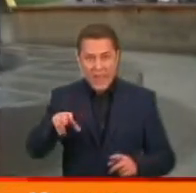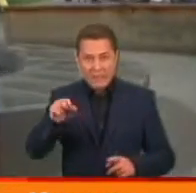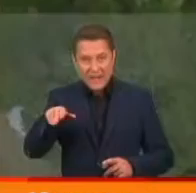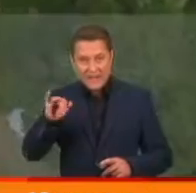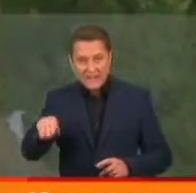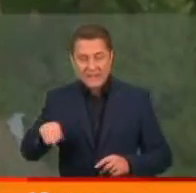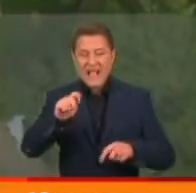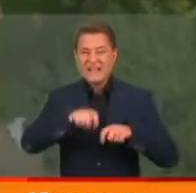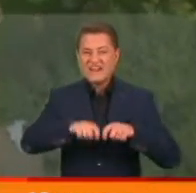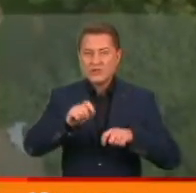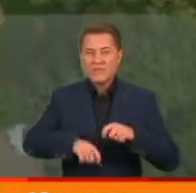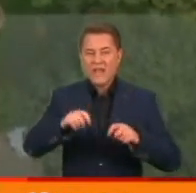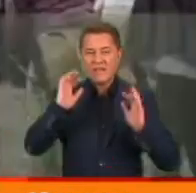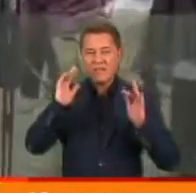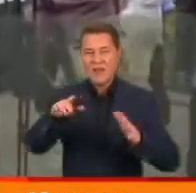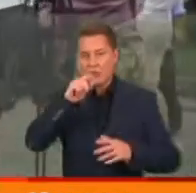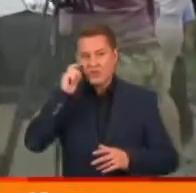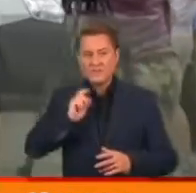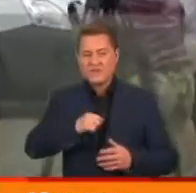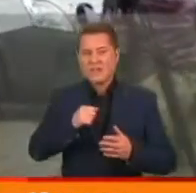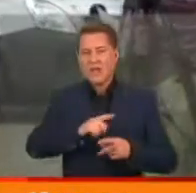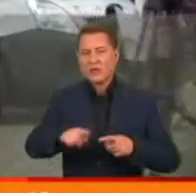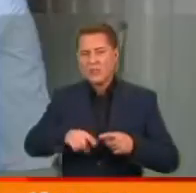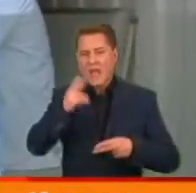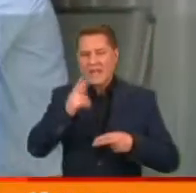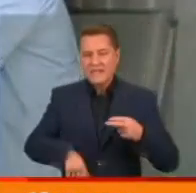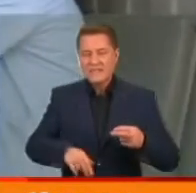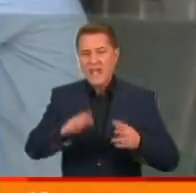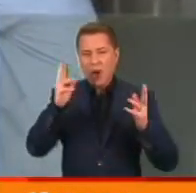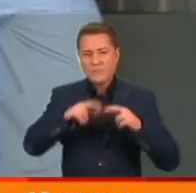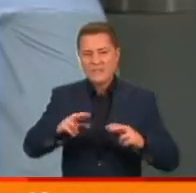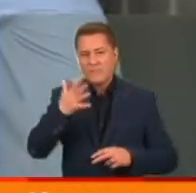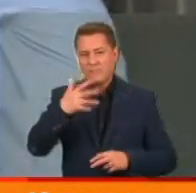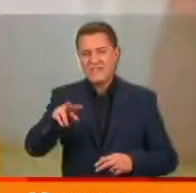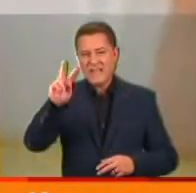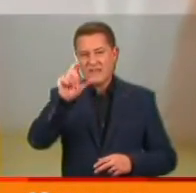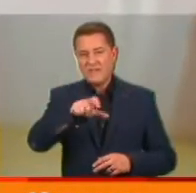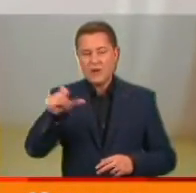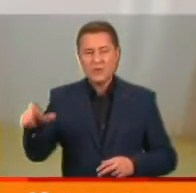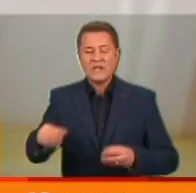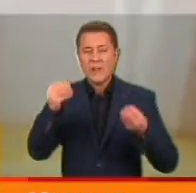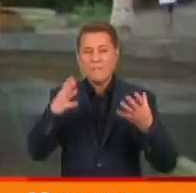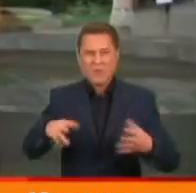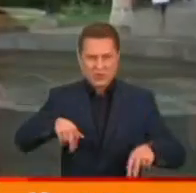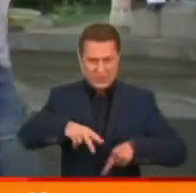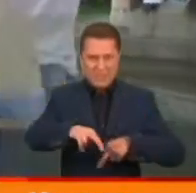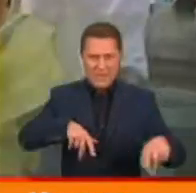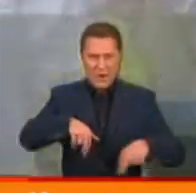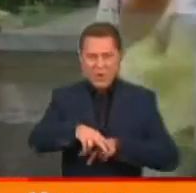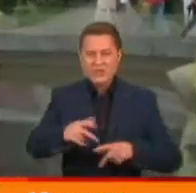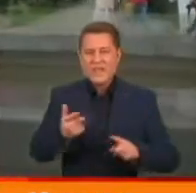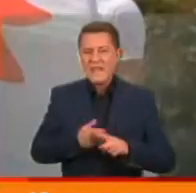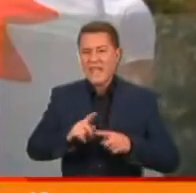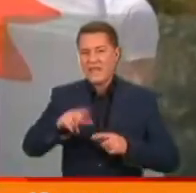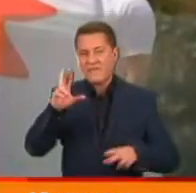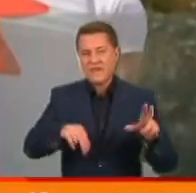Тестування в парку Шевченка добігає кінця. За кілька годин тут обстежили 52 людини. Це просто перехожі. Ті, хто